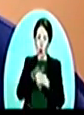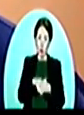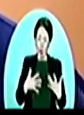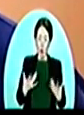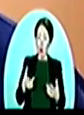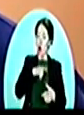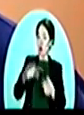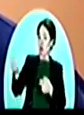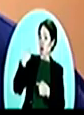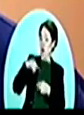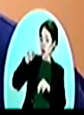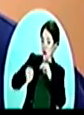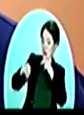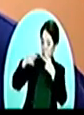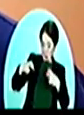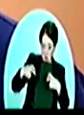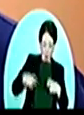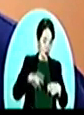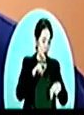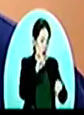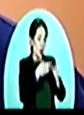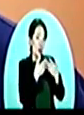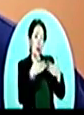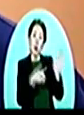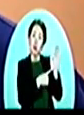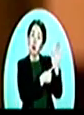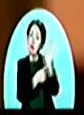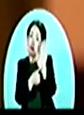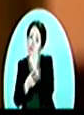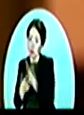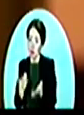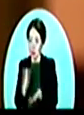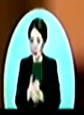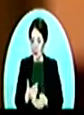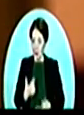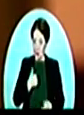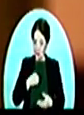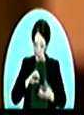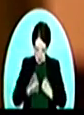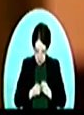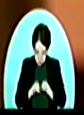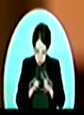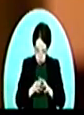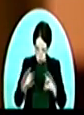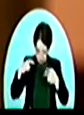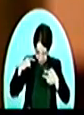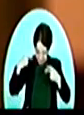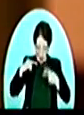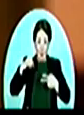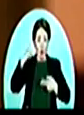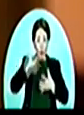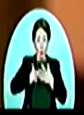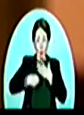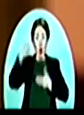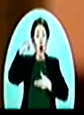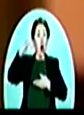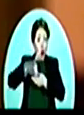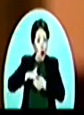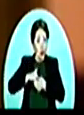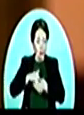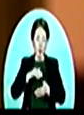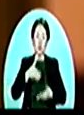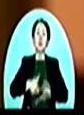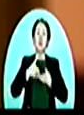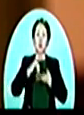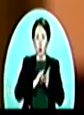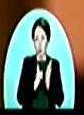шалгачихж байна. Тэгээ явж ирээд олонд нээлттэй байдлаар ингээ харуулж байна. Бидний хийх гэж байгаа зүйлийг эднэр маш савуулгах гэдэг чинь бидний цаашид одоо дэмжих гол